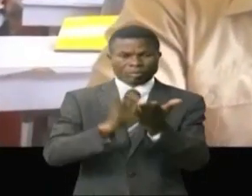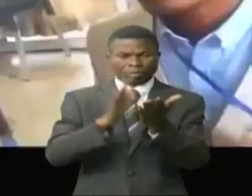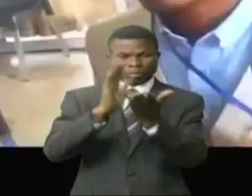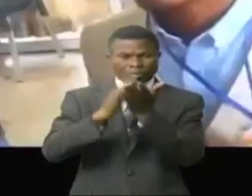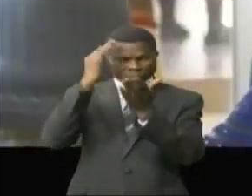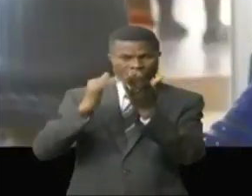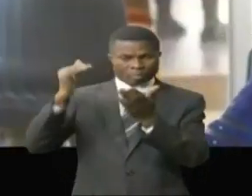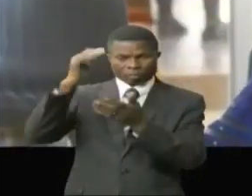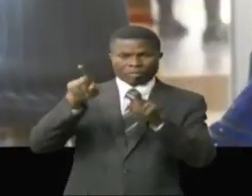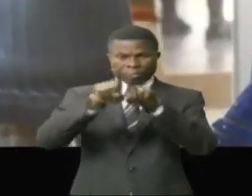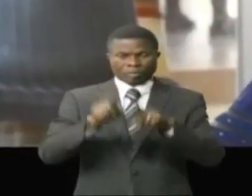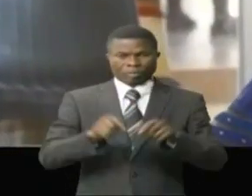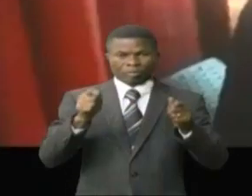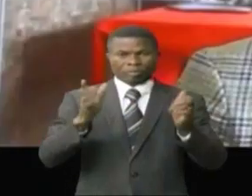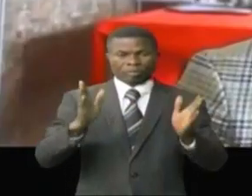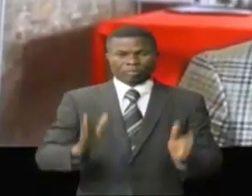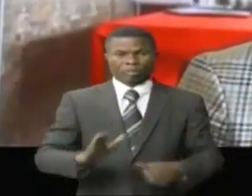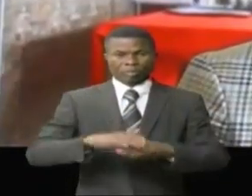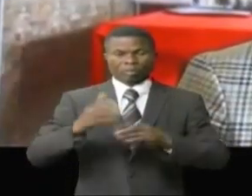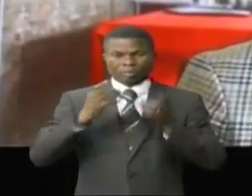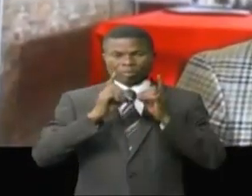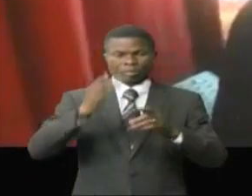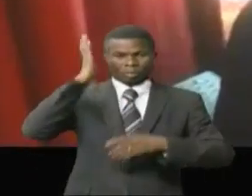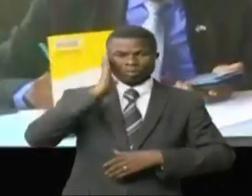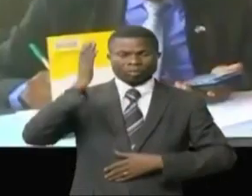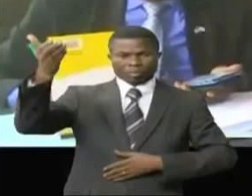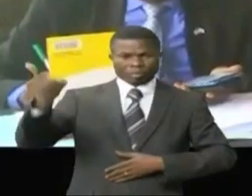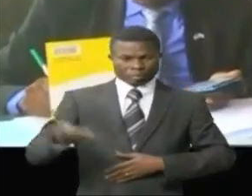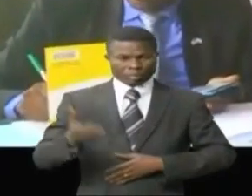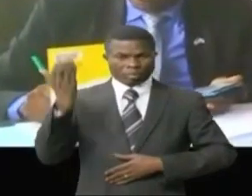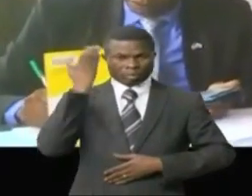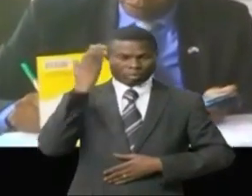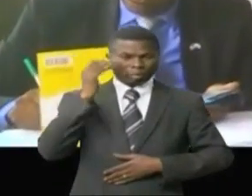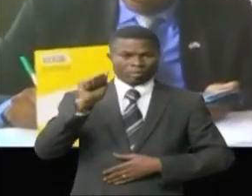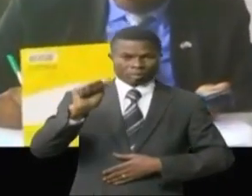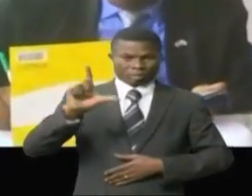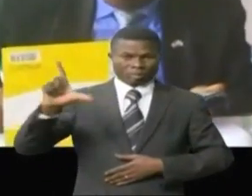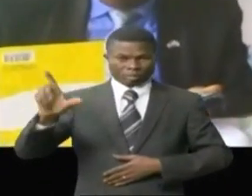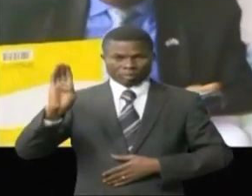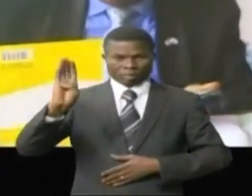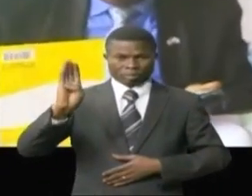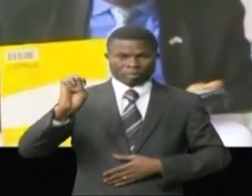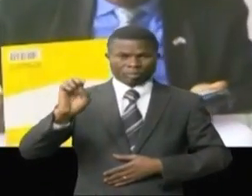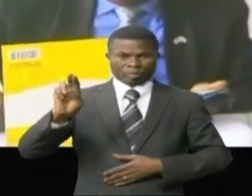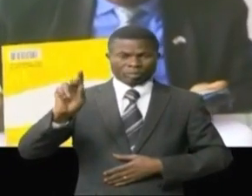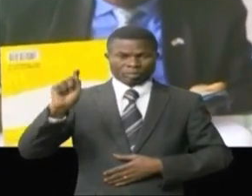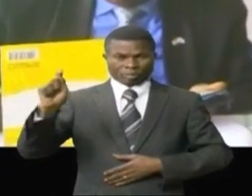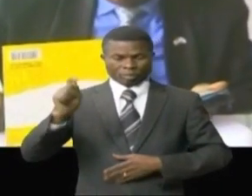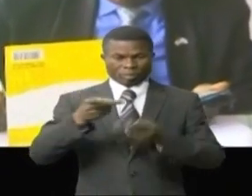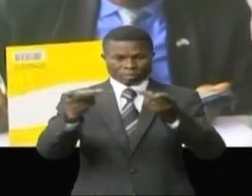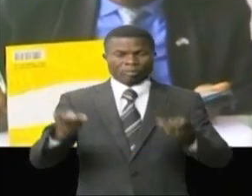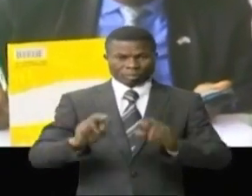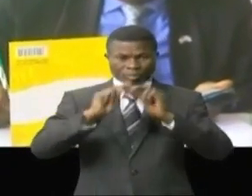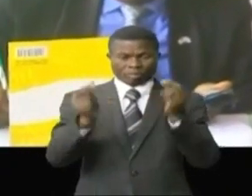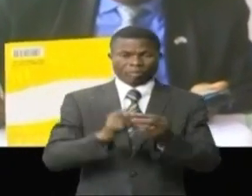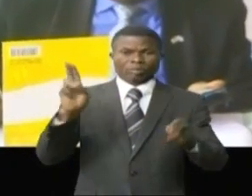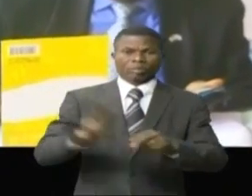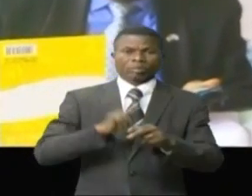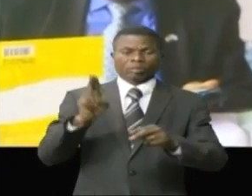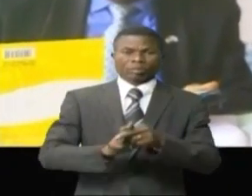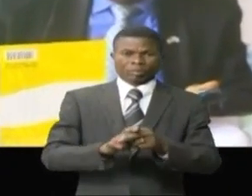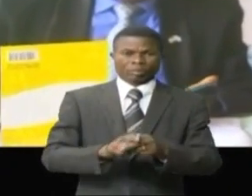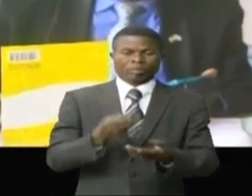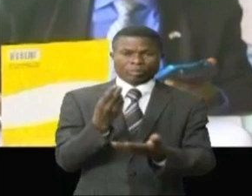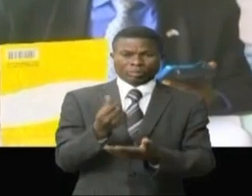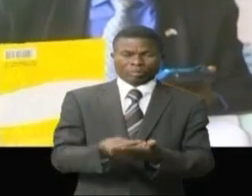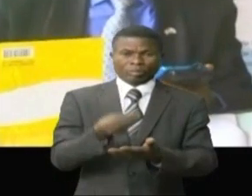et le journaliste. Après le mot de bienvenue de M. Albert Chango, point focal de la cellule d'exécution de